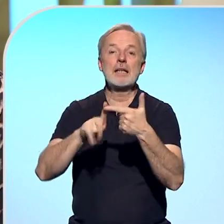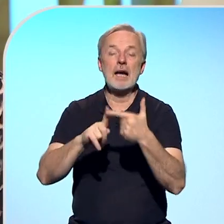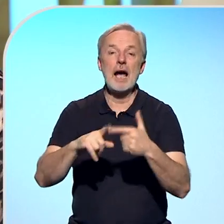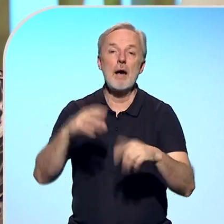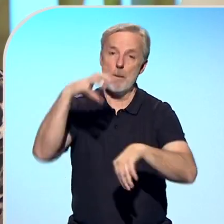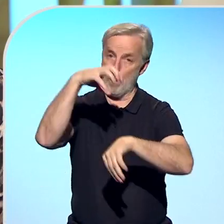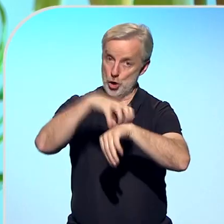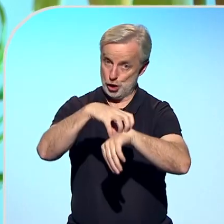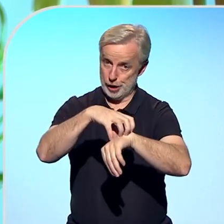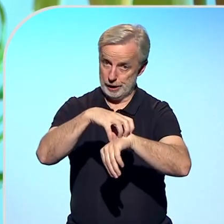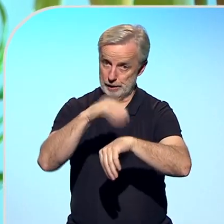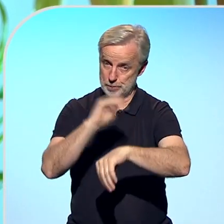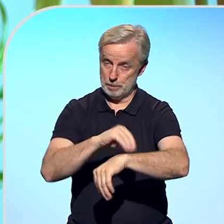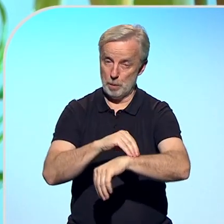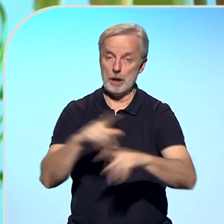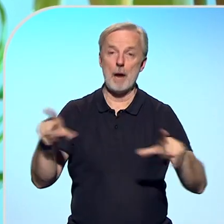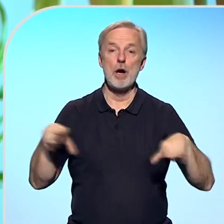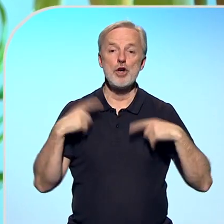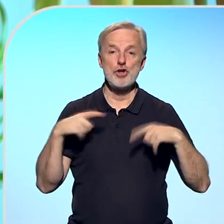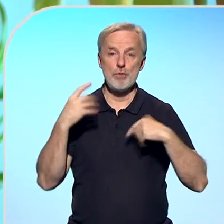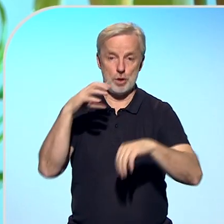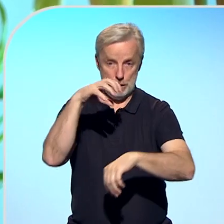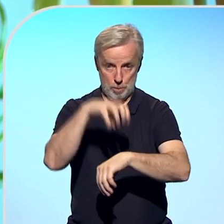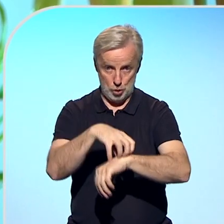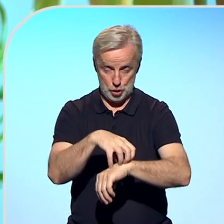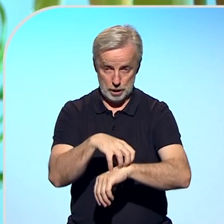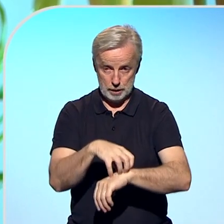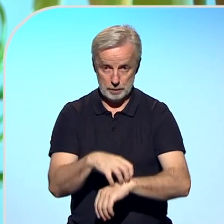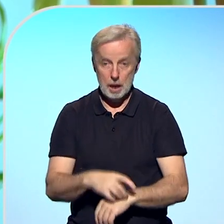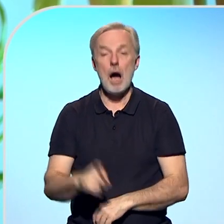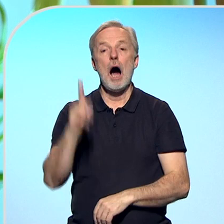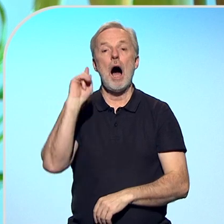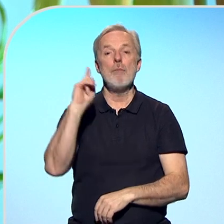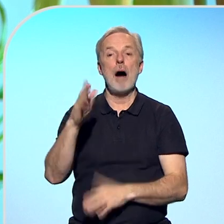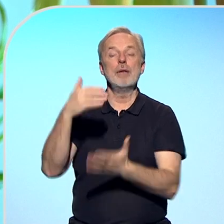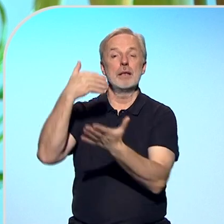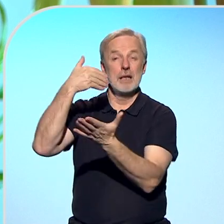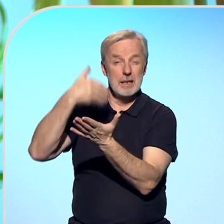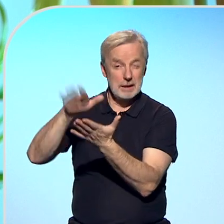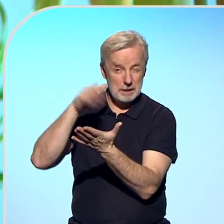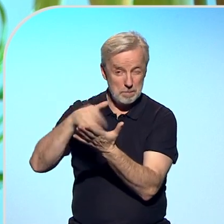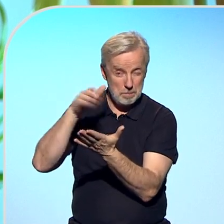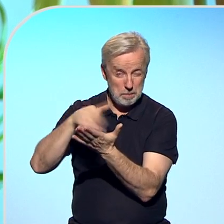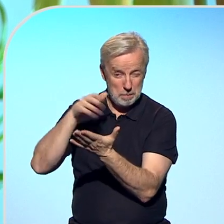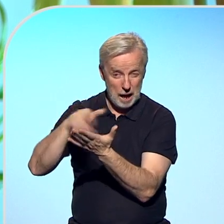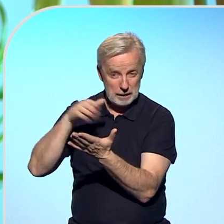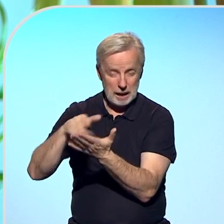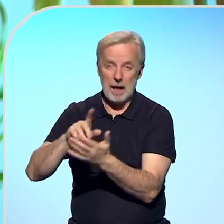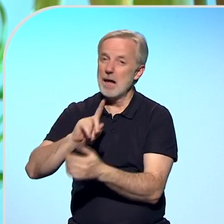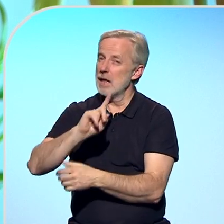tak. A taká tá ako zlaté pravidlo je, aby vlastne tá splátka hypotéky a všetky náklady vlastne nepresiahli